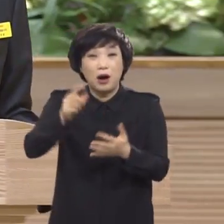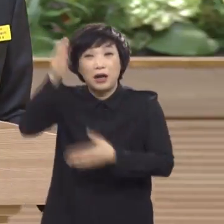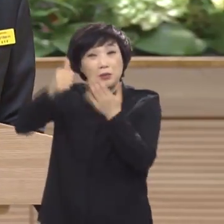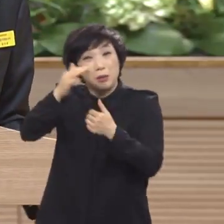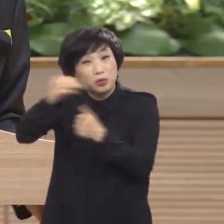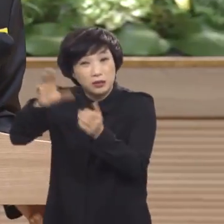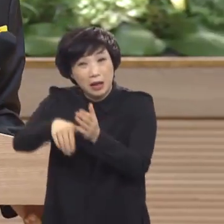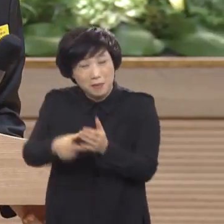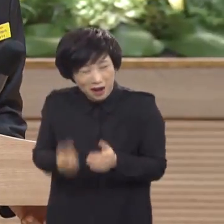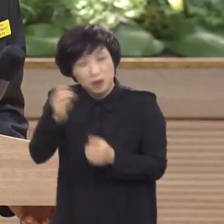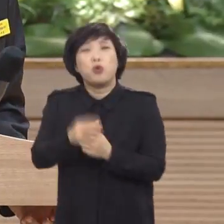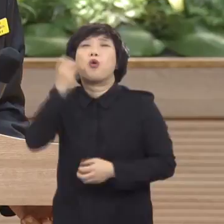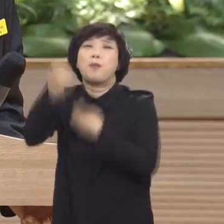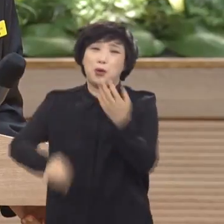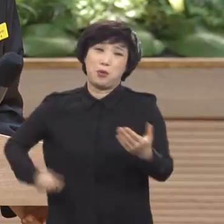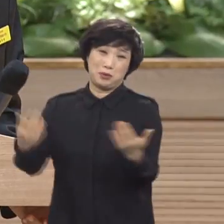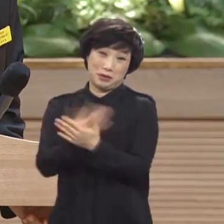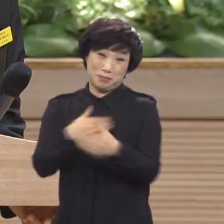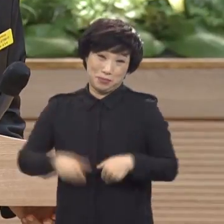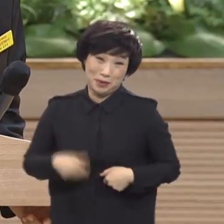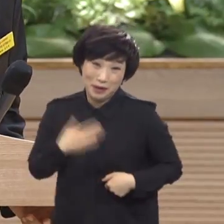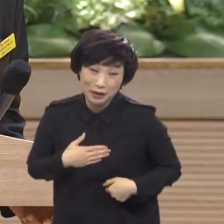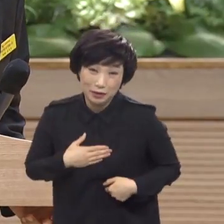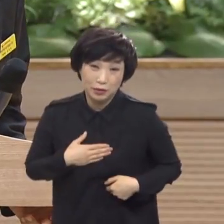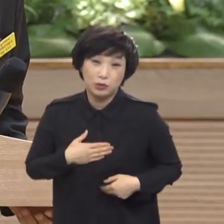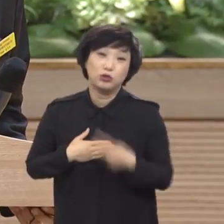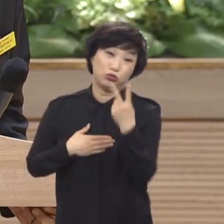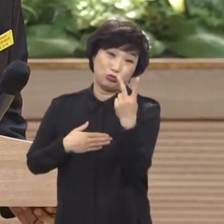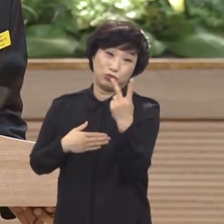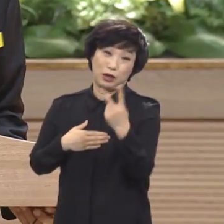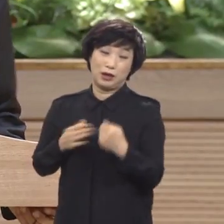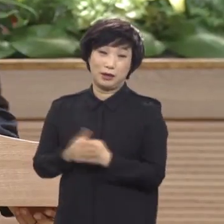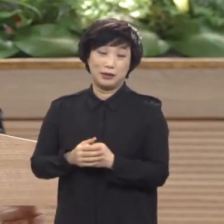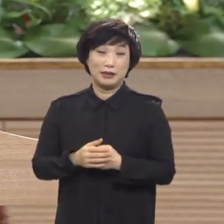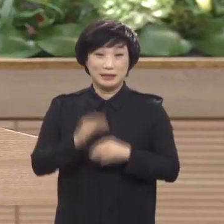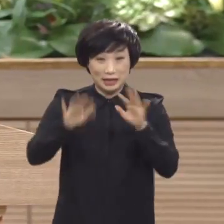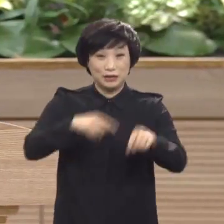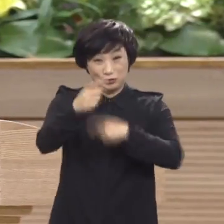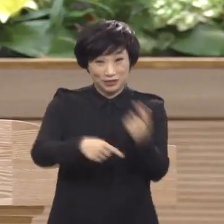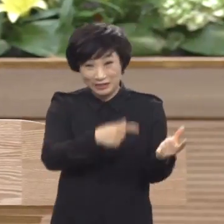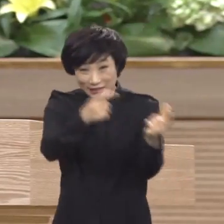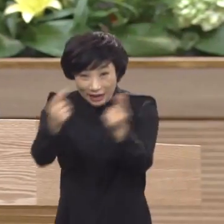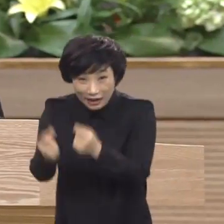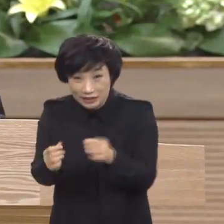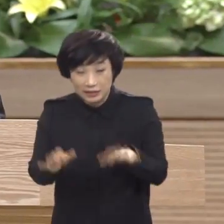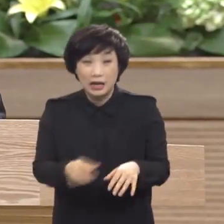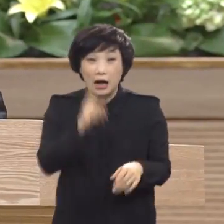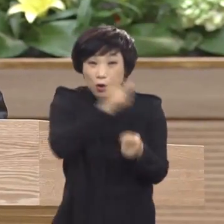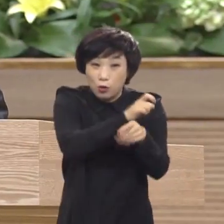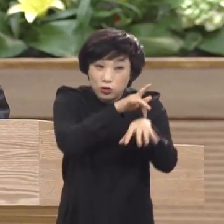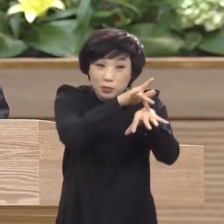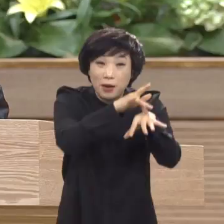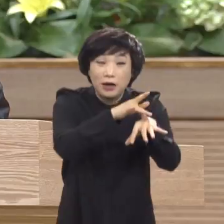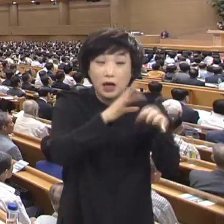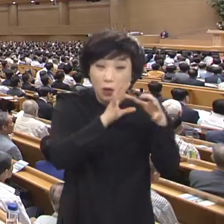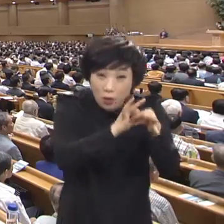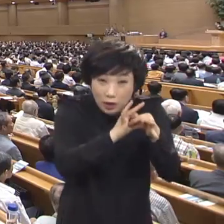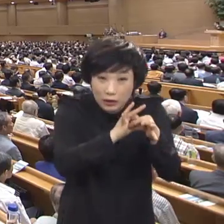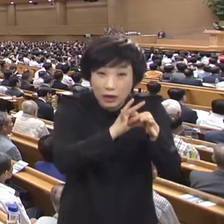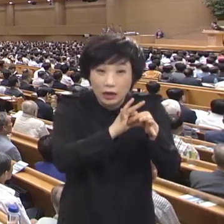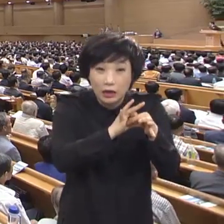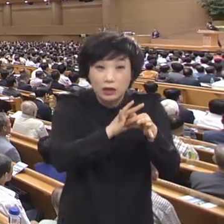회개하라. 회개하라. 이 두 가지 다 같이, 악한 자에 속하여